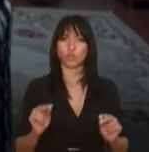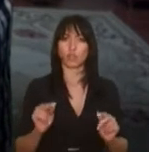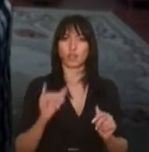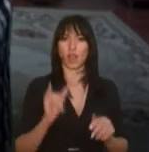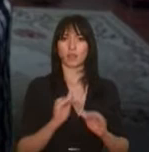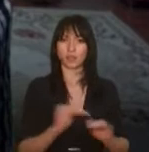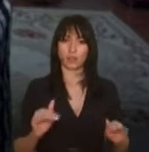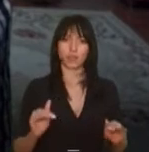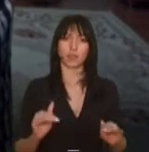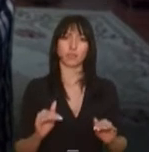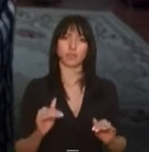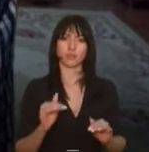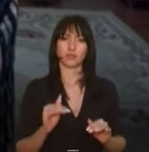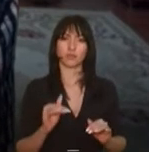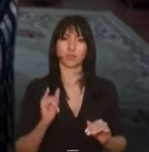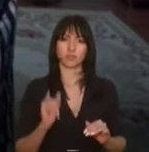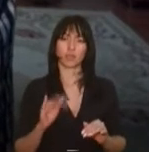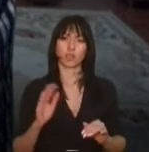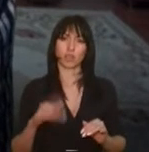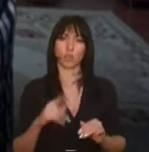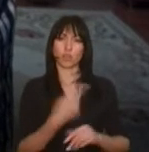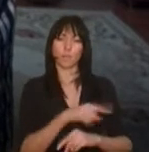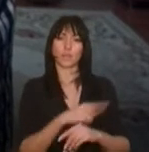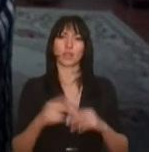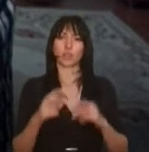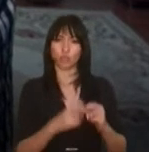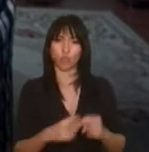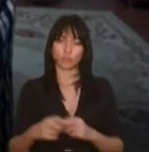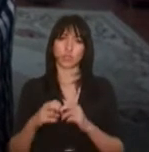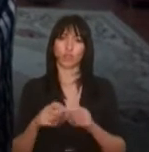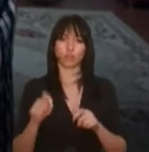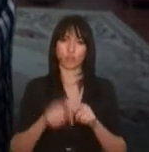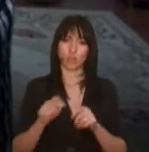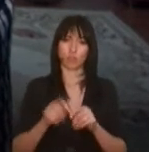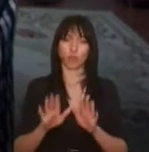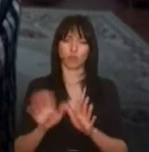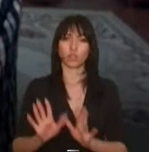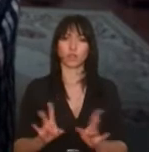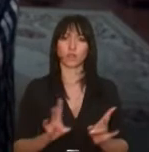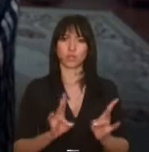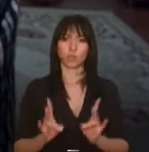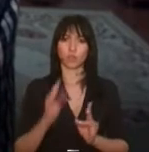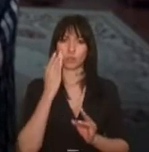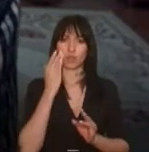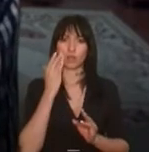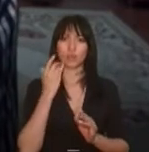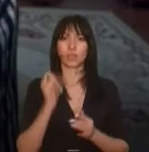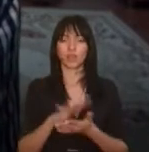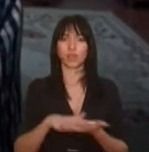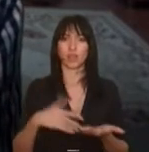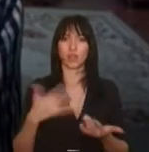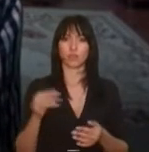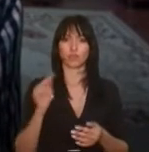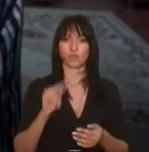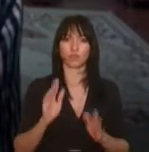ну, отримали допомогу, і вже потім медичне обстеження пройшли, і відповідно вже подальше лікування чи спостереження з